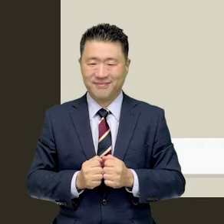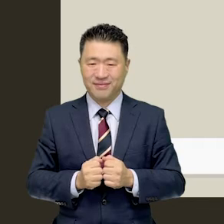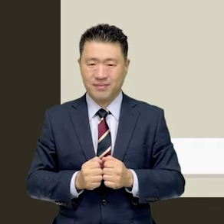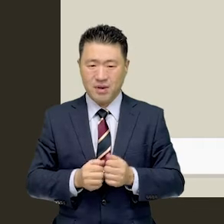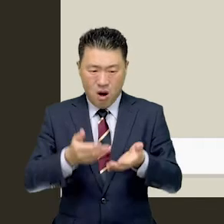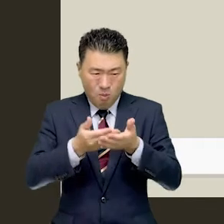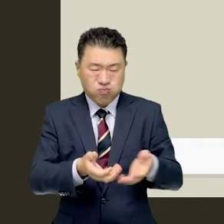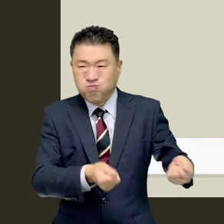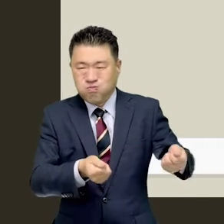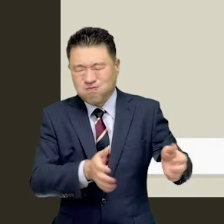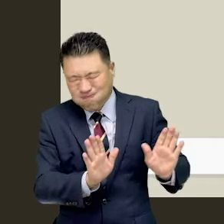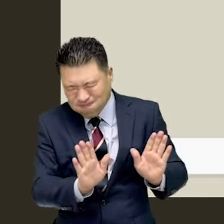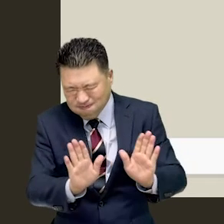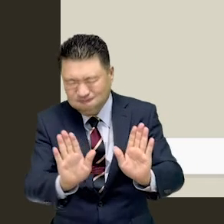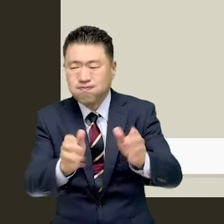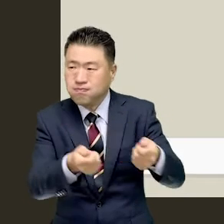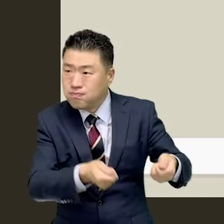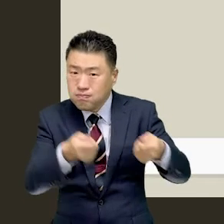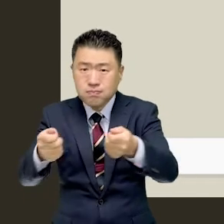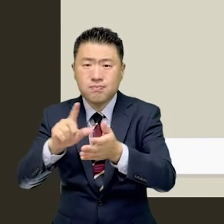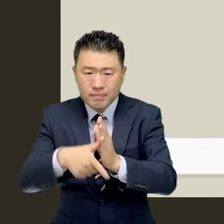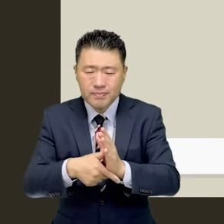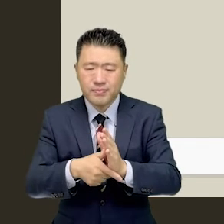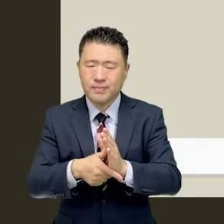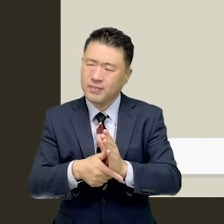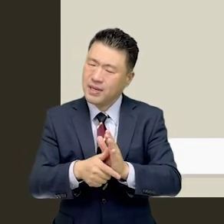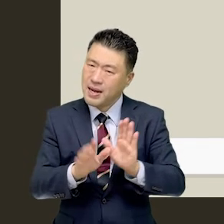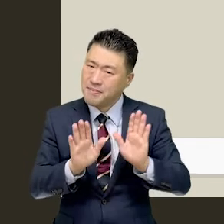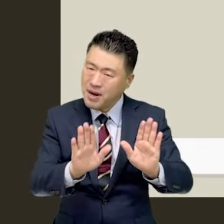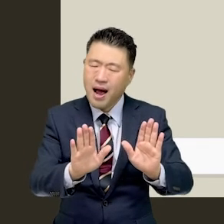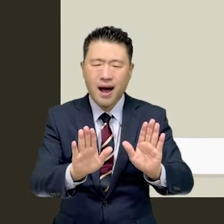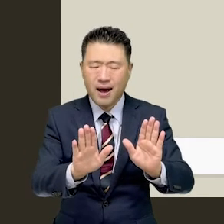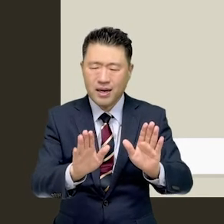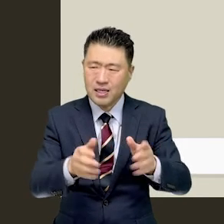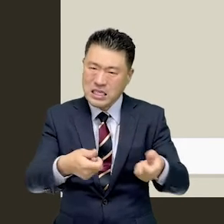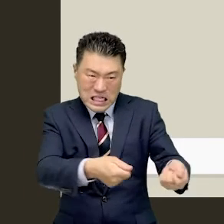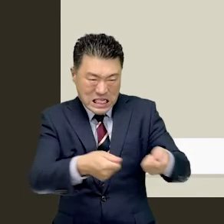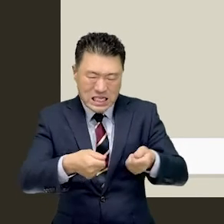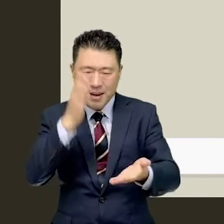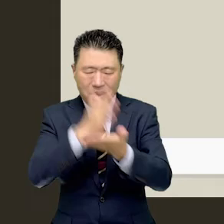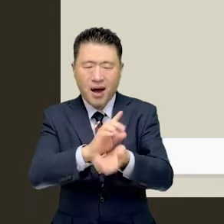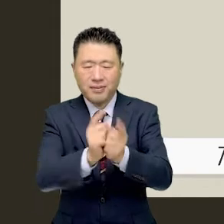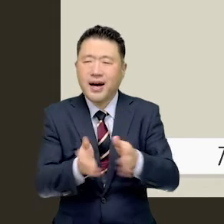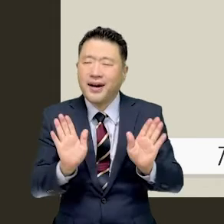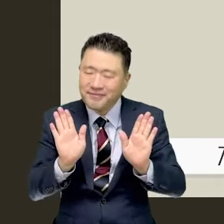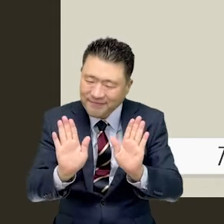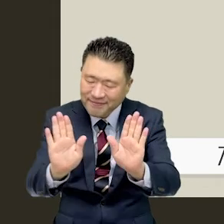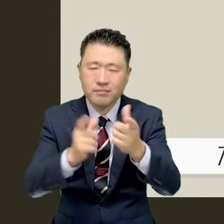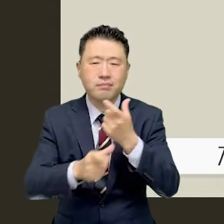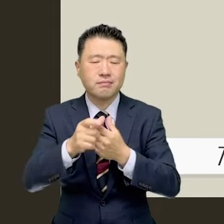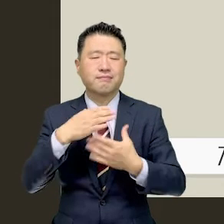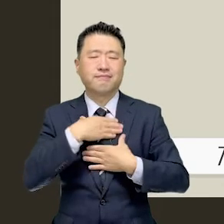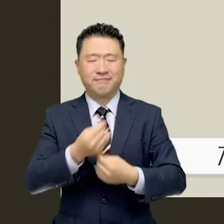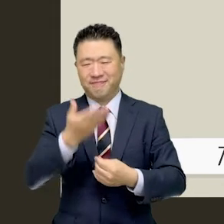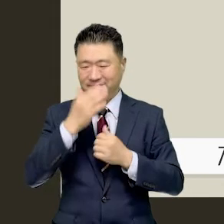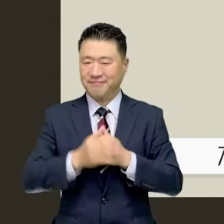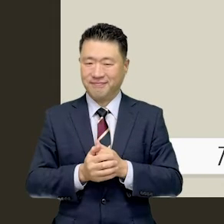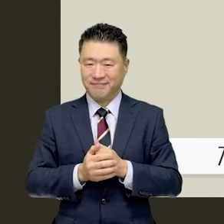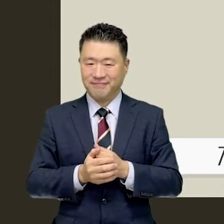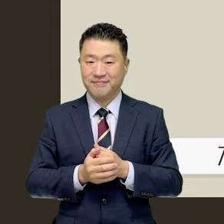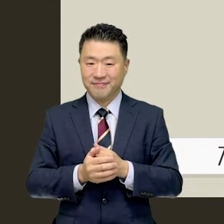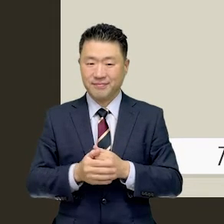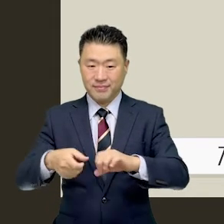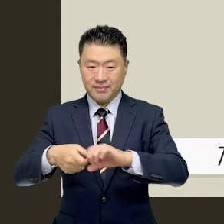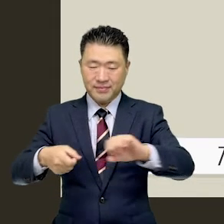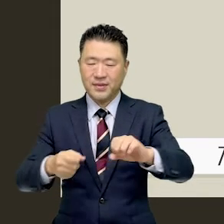중량물을 밀거나 끌어서 이동할 때는 끌기보다 밀기가 더 안전합니다. 자동 호스리를 활용해